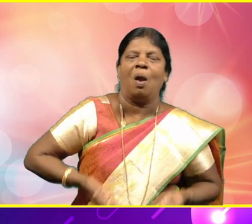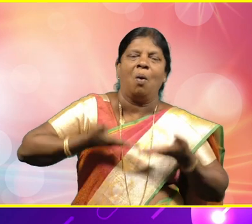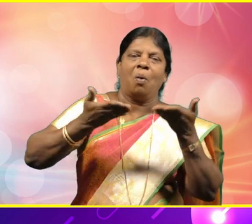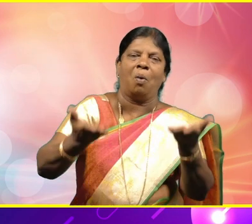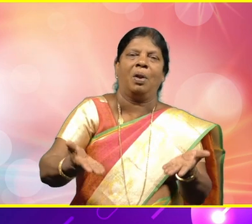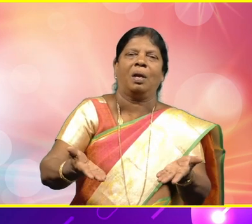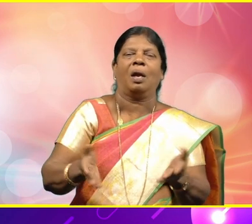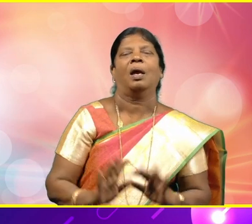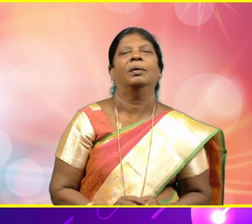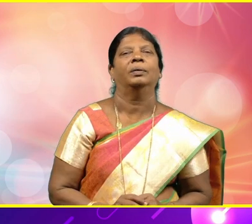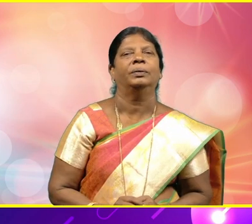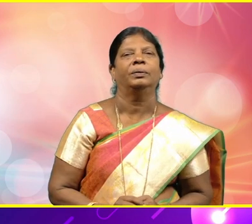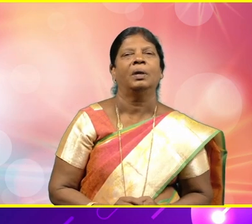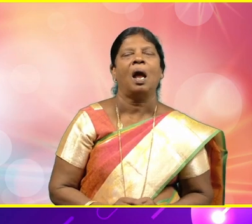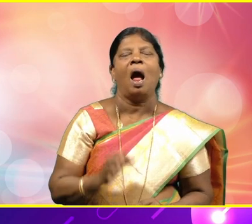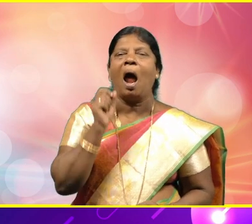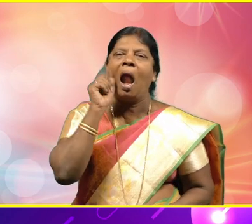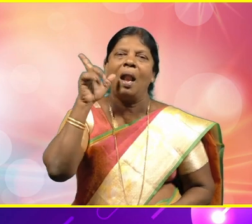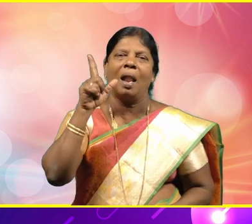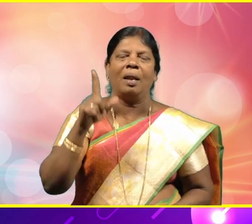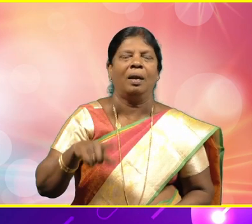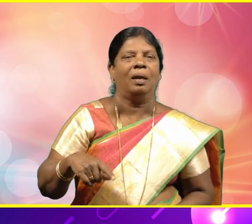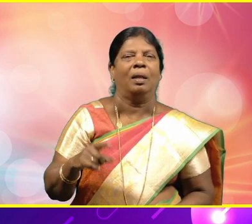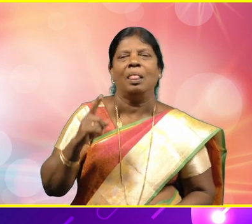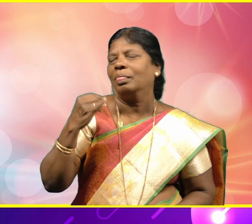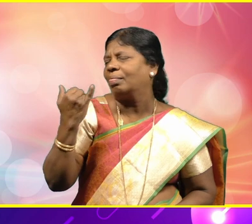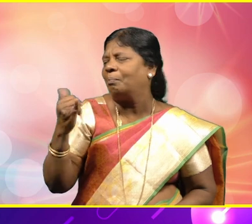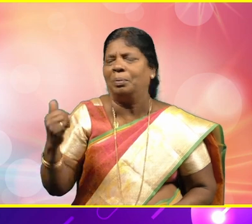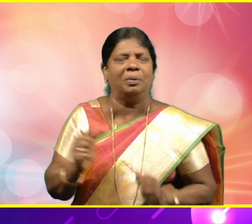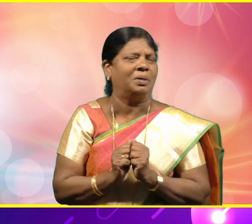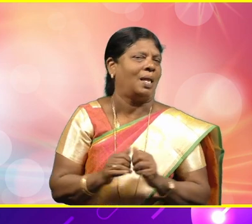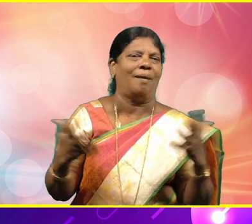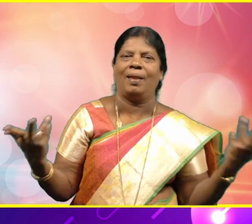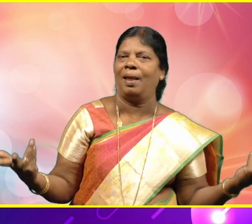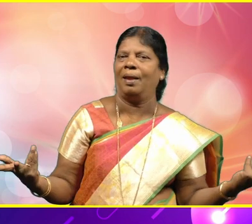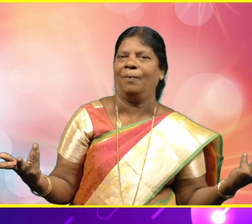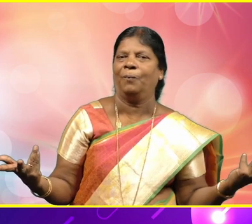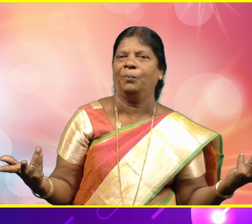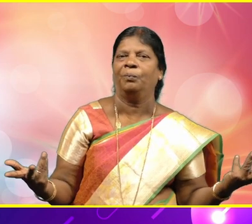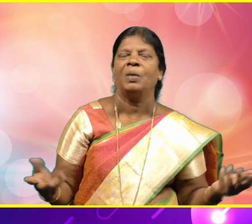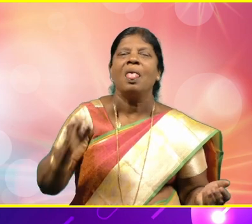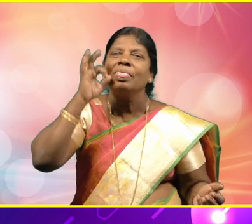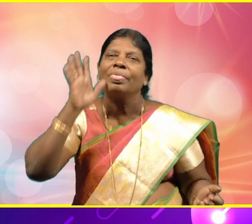உயிரையே அவனுக்காக கொடுத்தான். அண்ணன் எந்த தவறும் செய்யவில்லை.